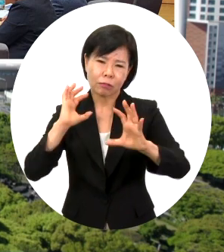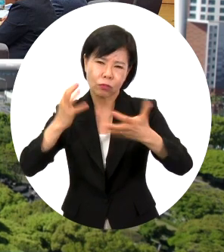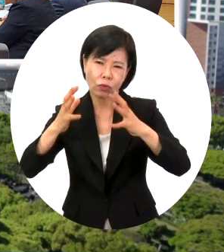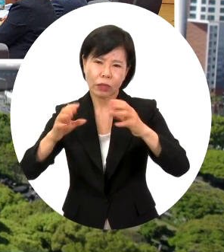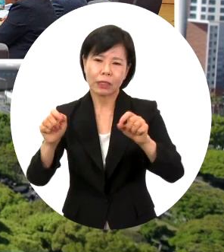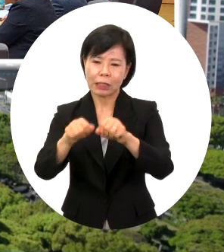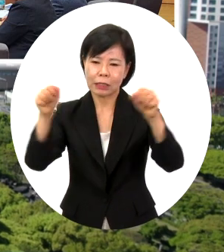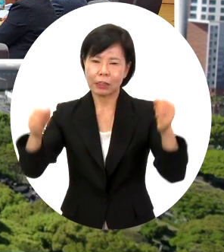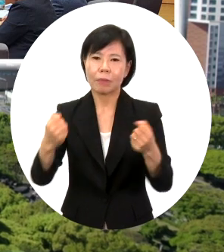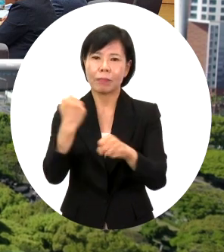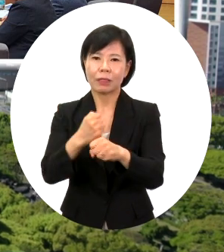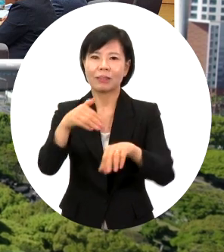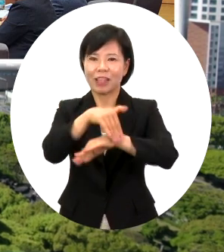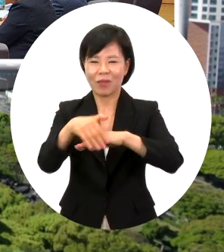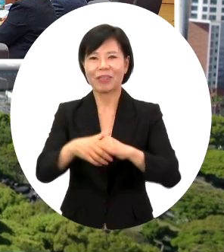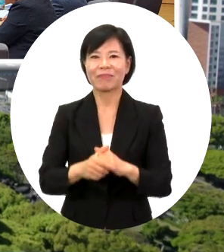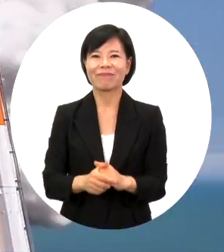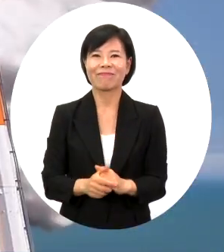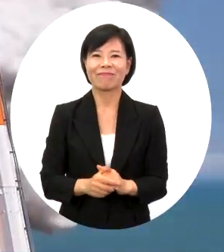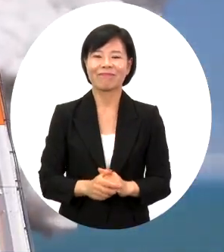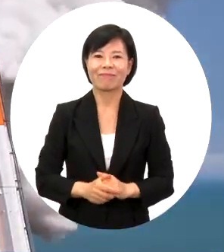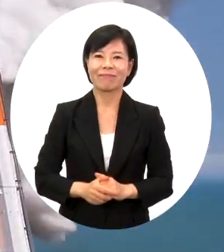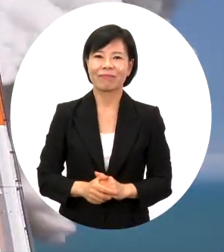논의하는 플랫폼을 만들어 나갈 계획입니다.